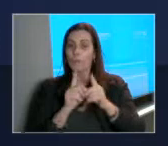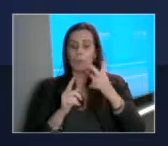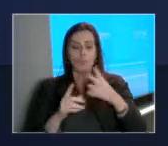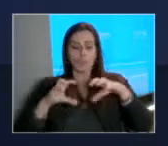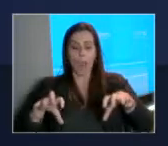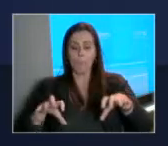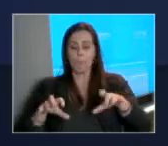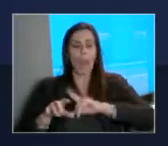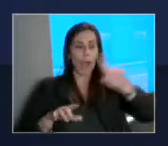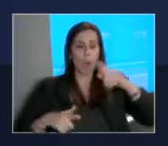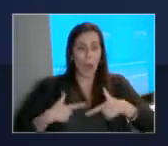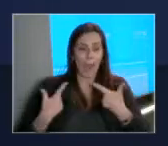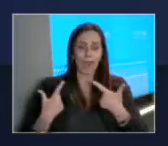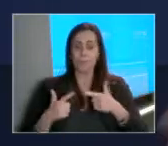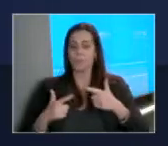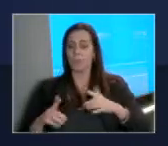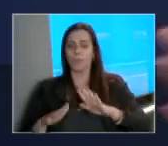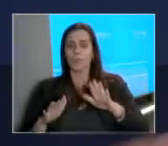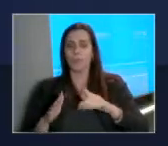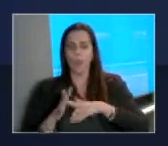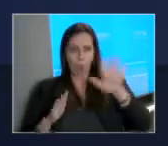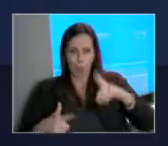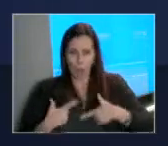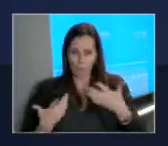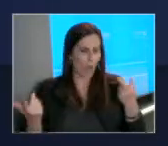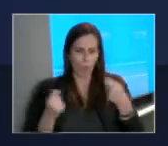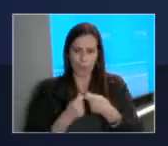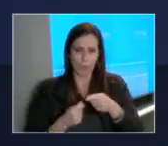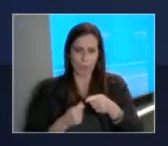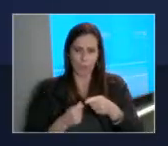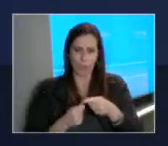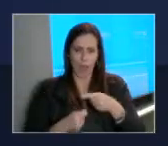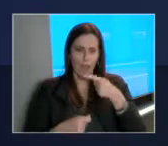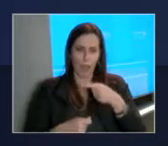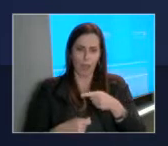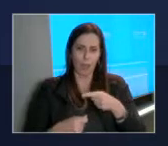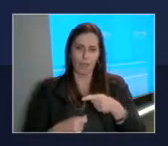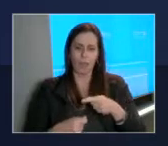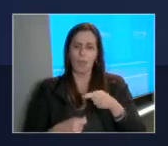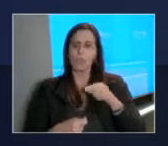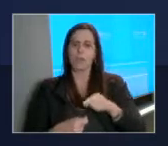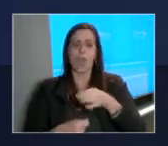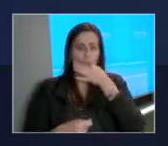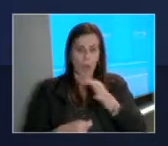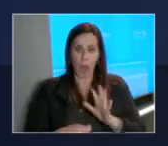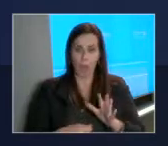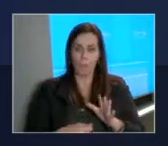לשתיים, למהותי ולדיוני. המהותי ללא ספק אין לו קשר, כי מדובר על התבטאויות. הדיוני הוא